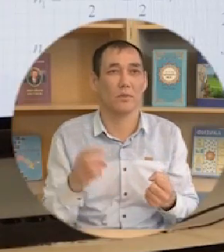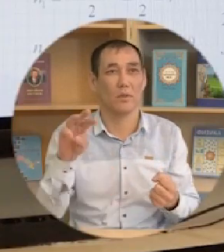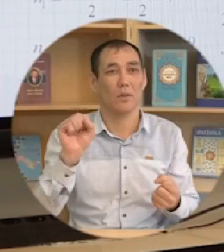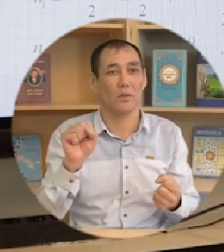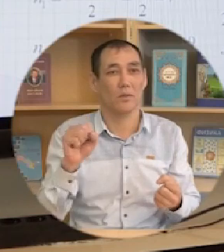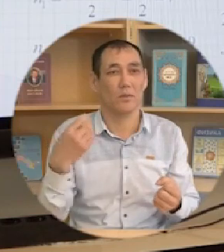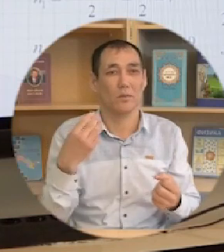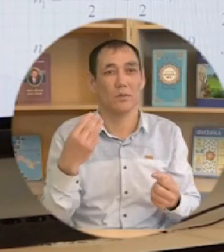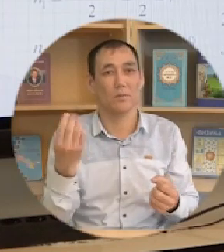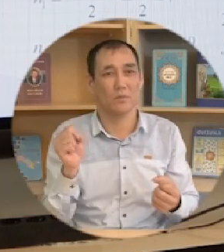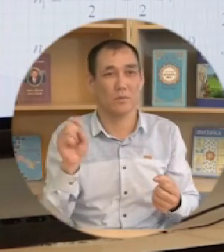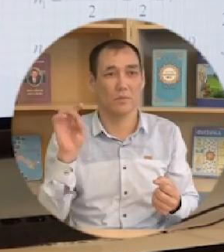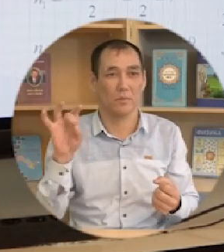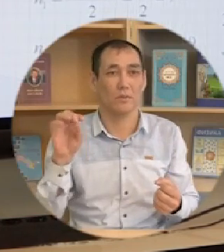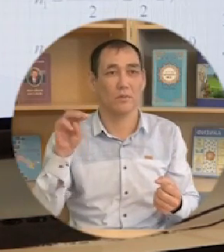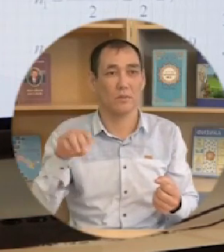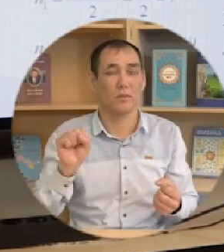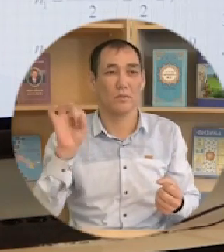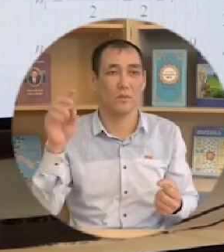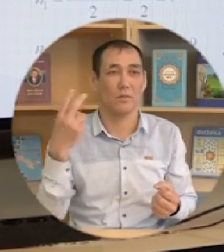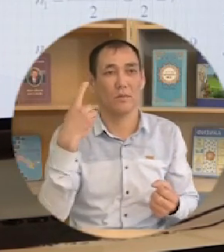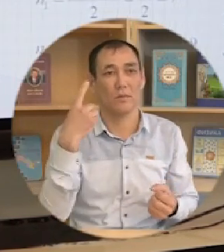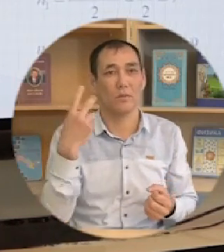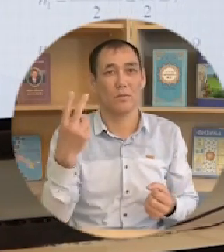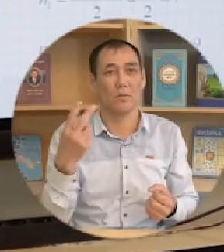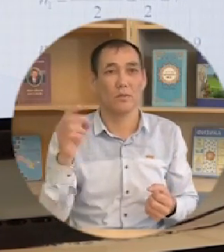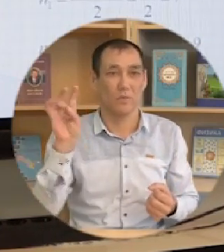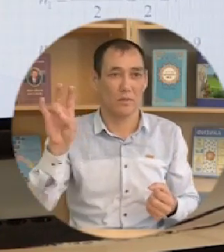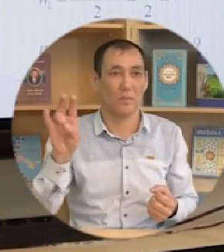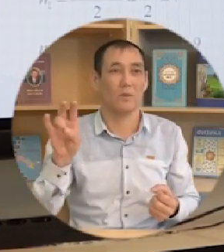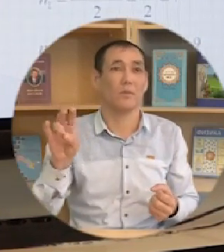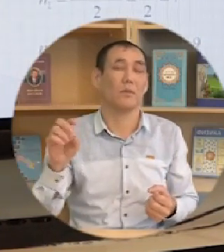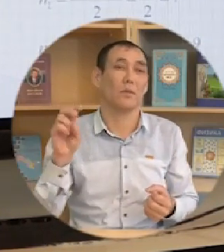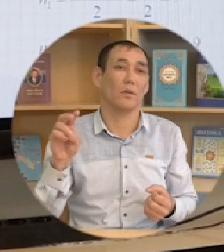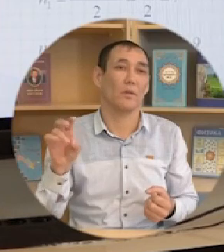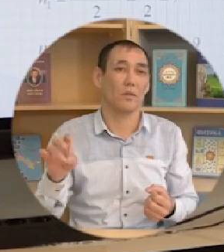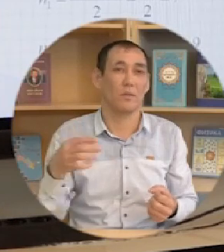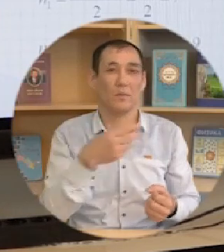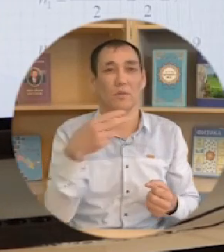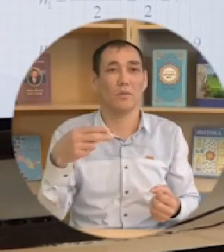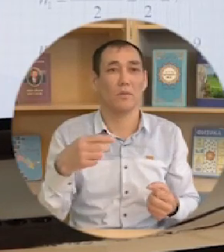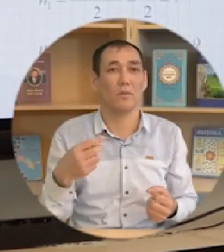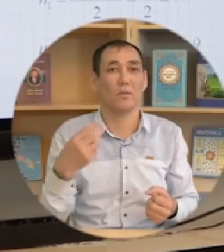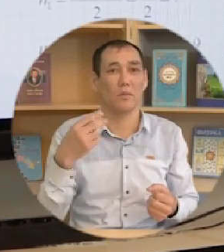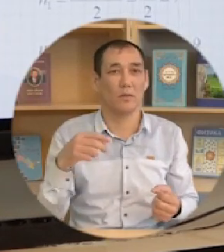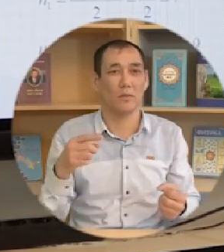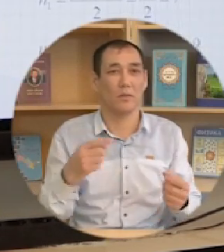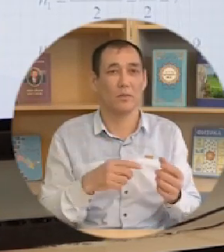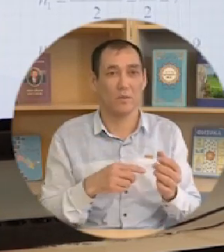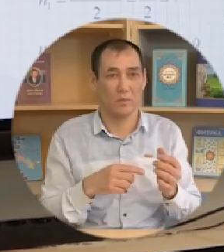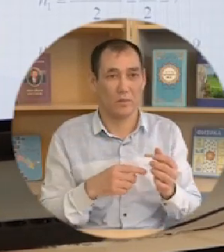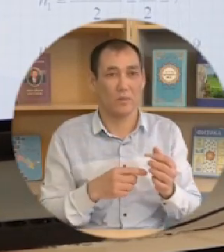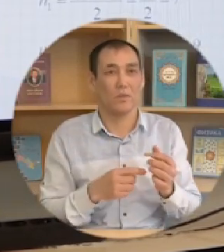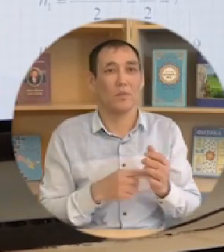шарты болған бірінші санымыз 2n қосылған 1 тең 2 көбейтілген